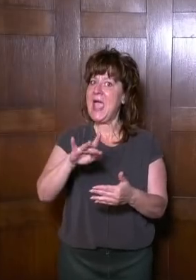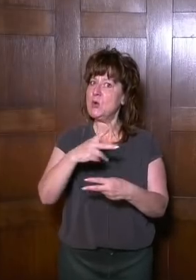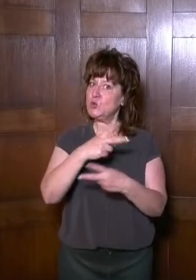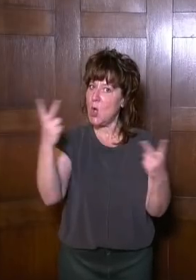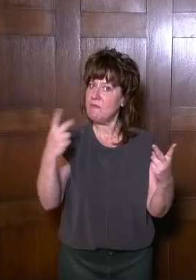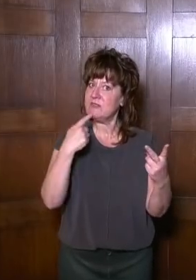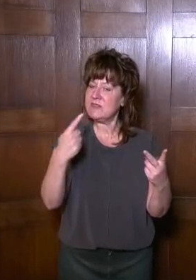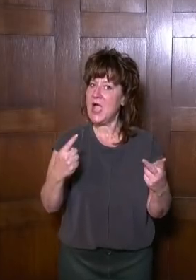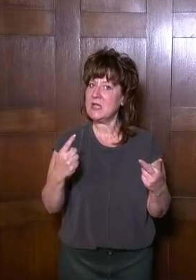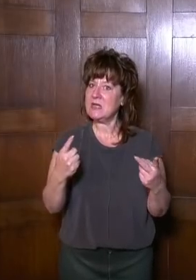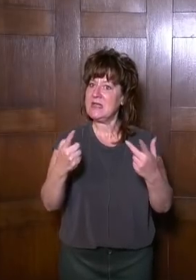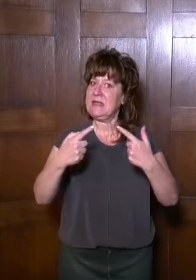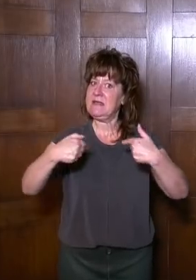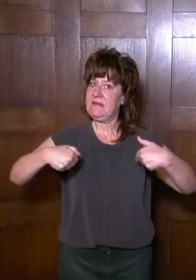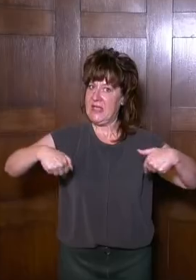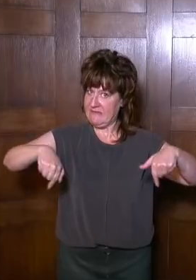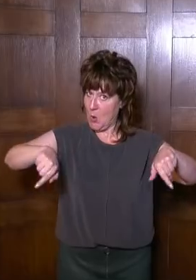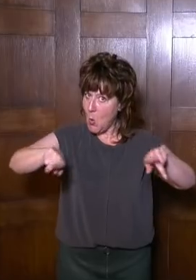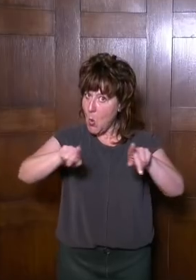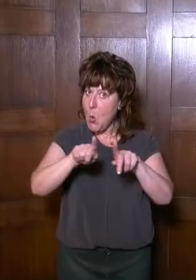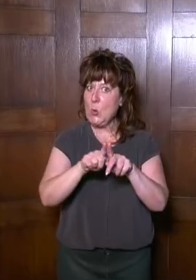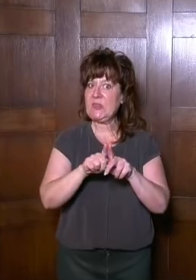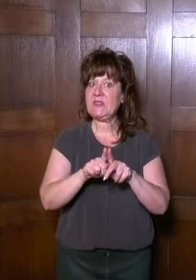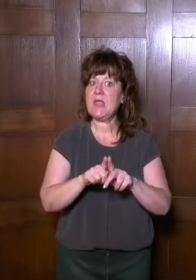offensichtlich mit unserer Sprache einige